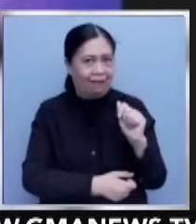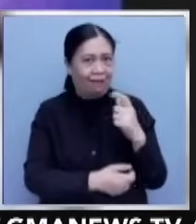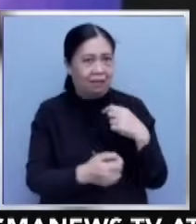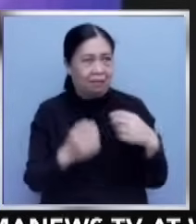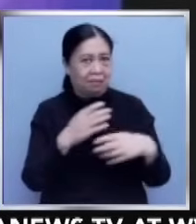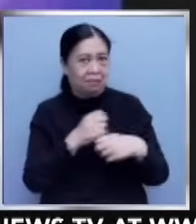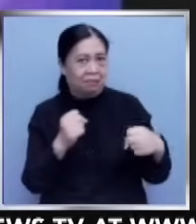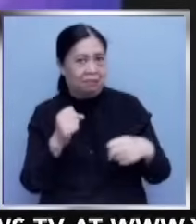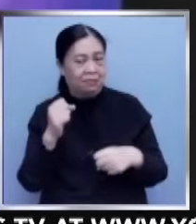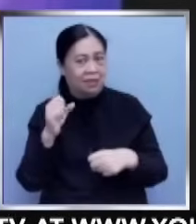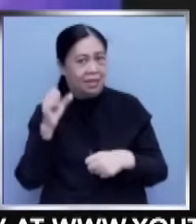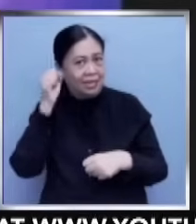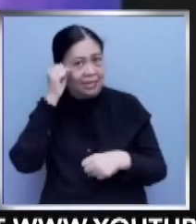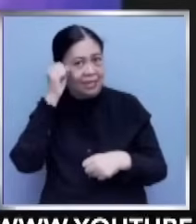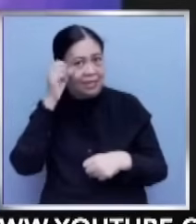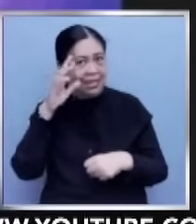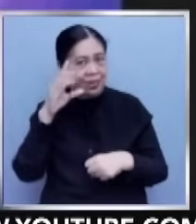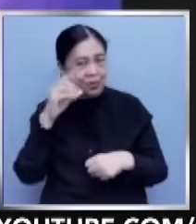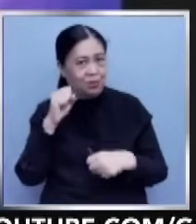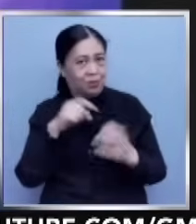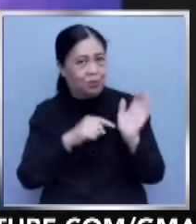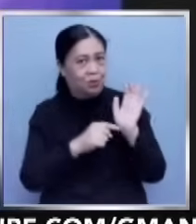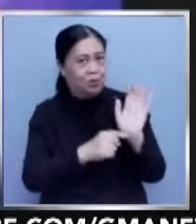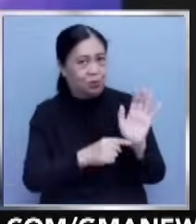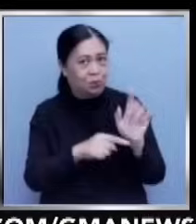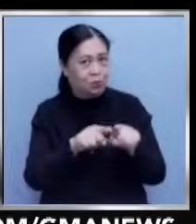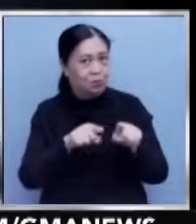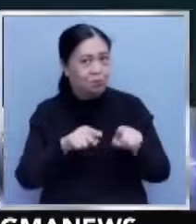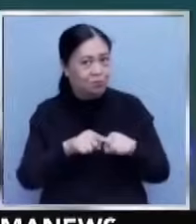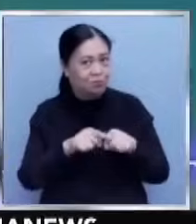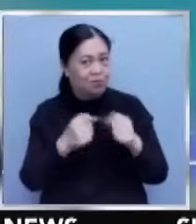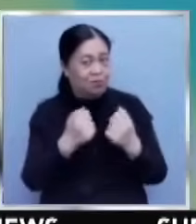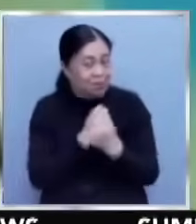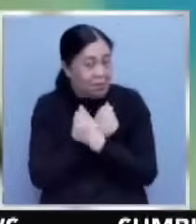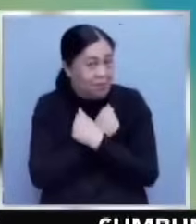Zardos, mapapakita niya ba yung pag-ibig?